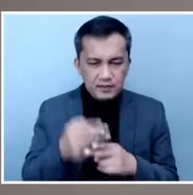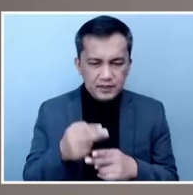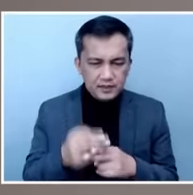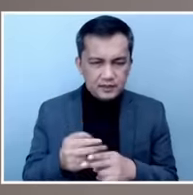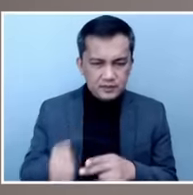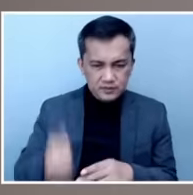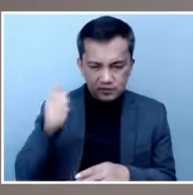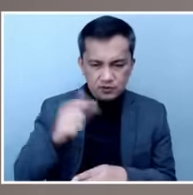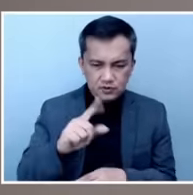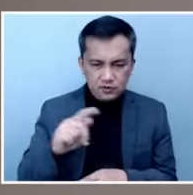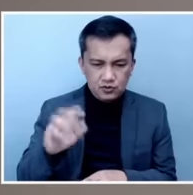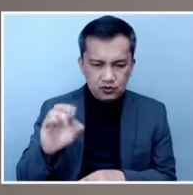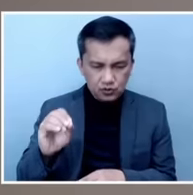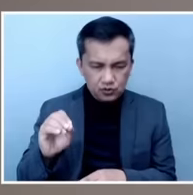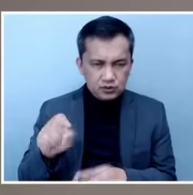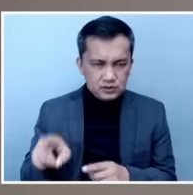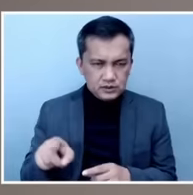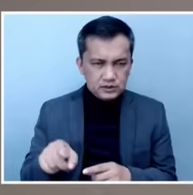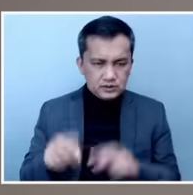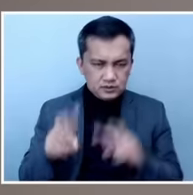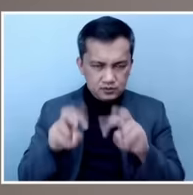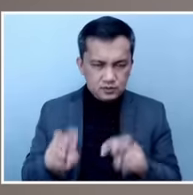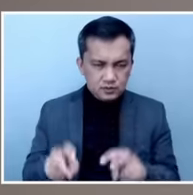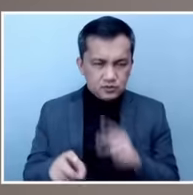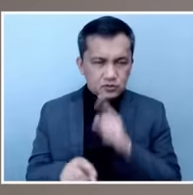nanalo sa Lotto para imbestigahan kung